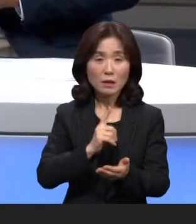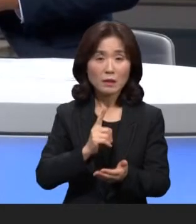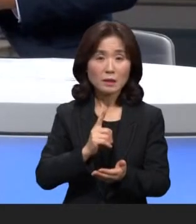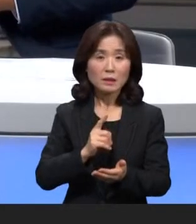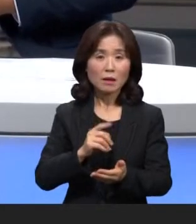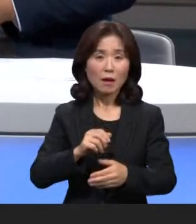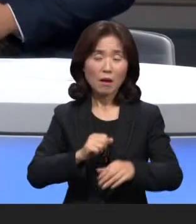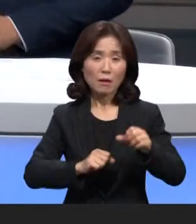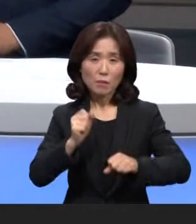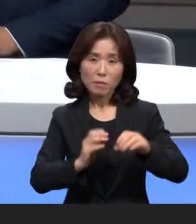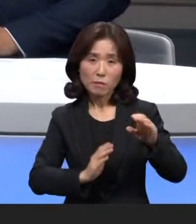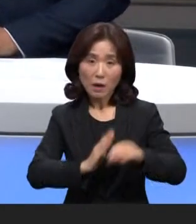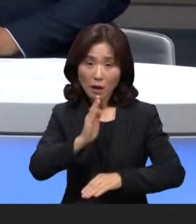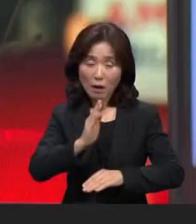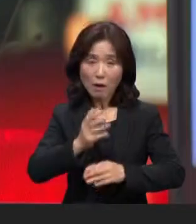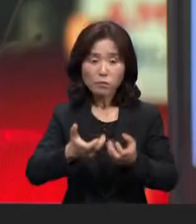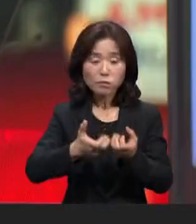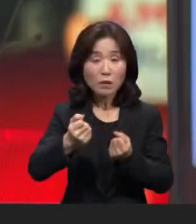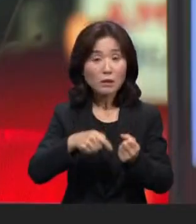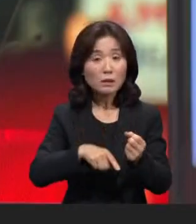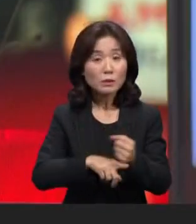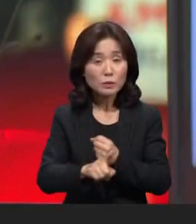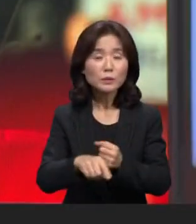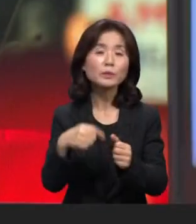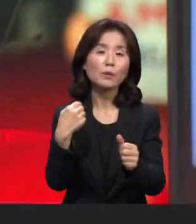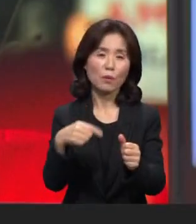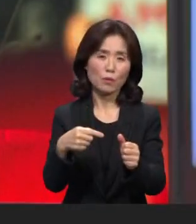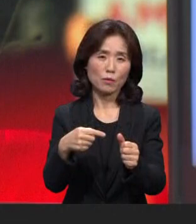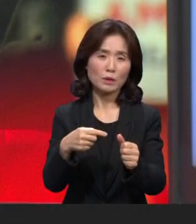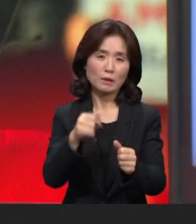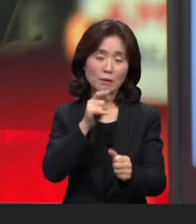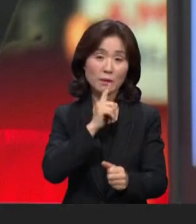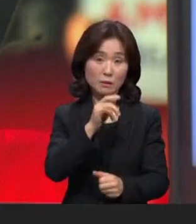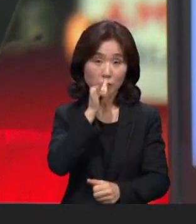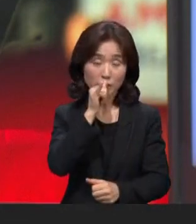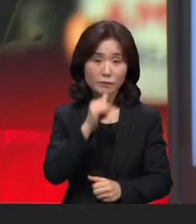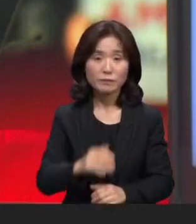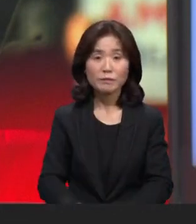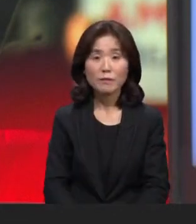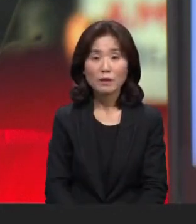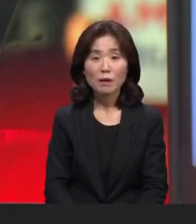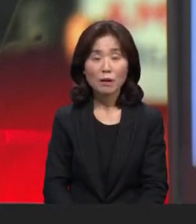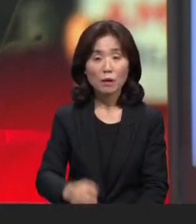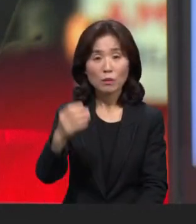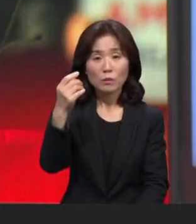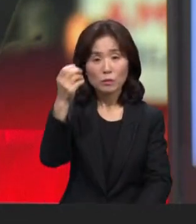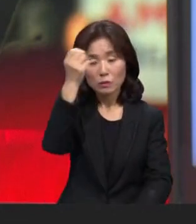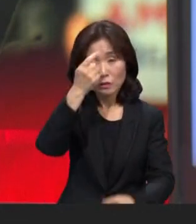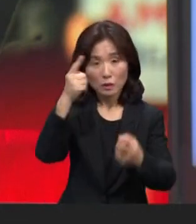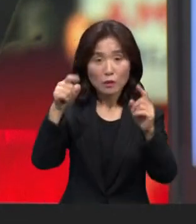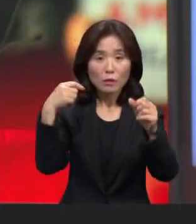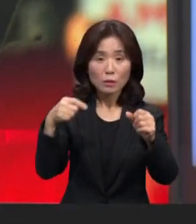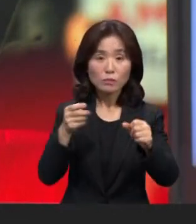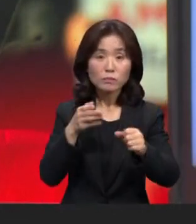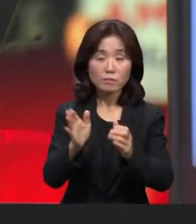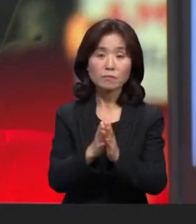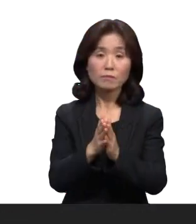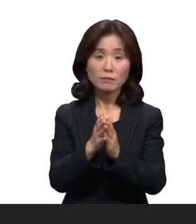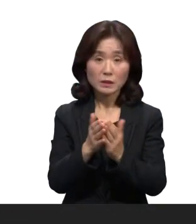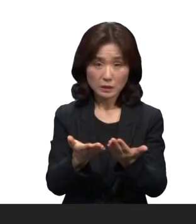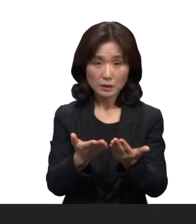사회의 분열의 배경으로 교육을 지적하는 보도가 나와서 눈길을 끄는데요. 소개해드리겠습니다. 고등교육 전문지인 더 크로니컬 오브